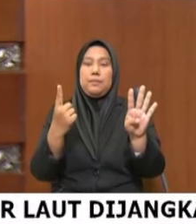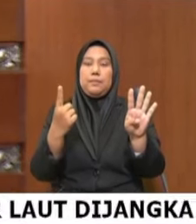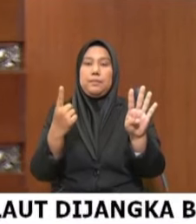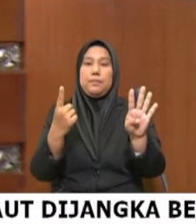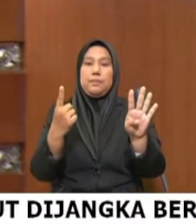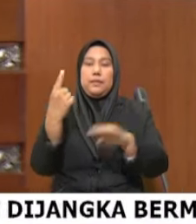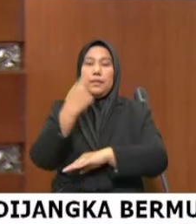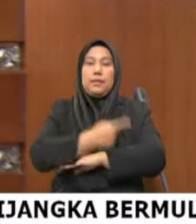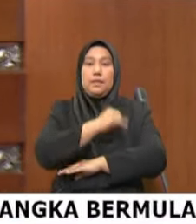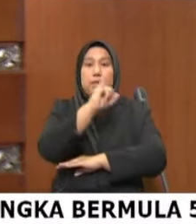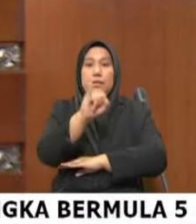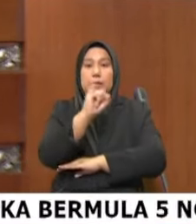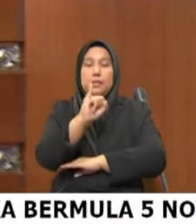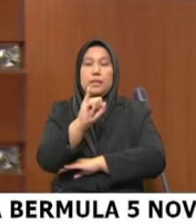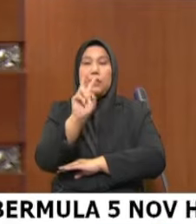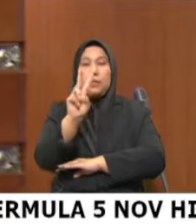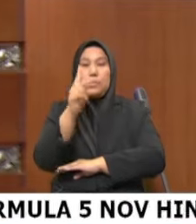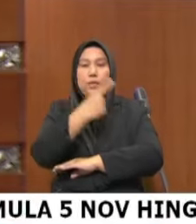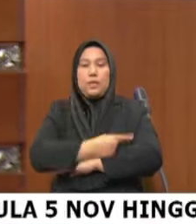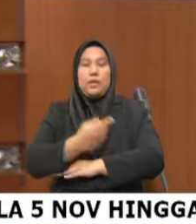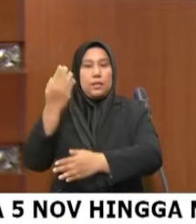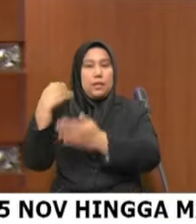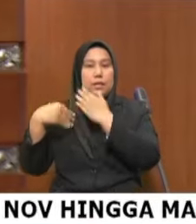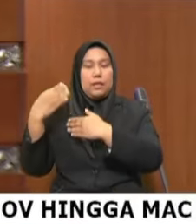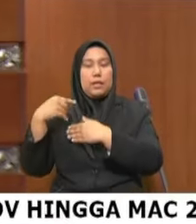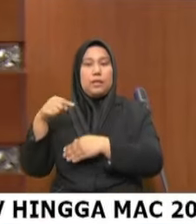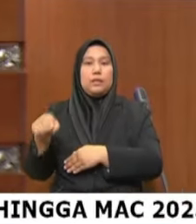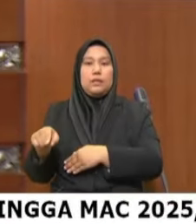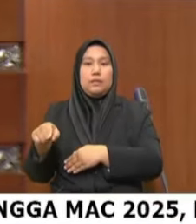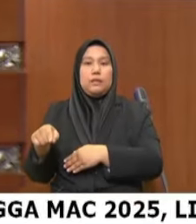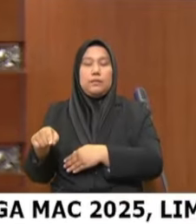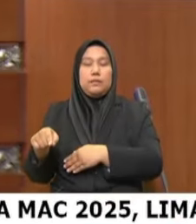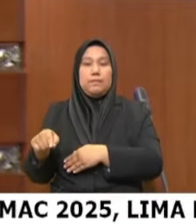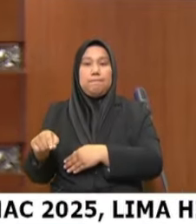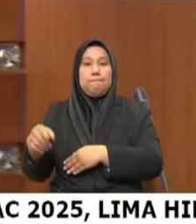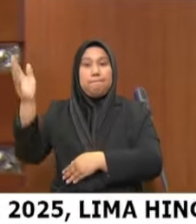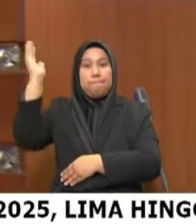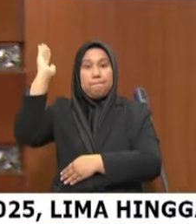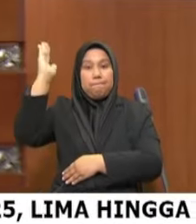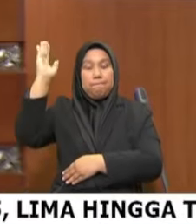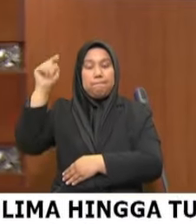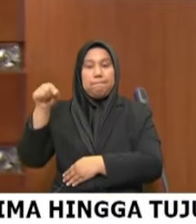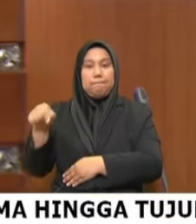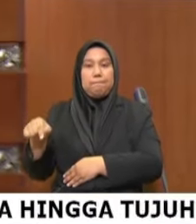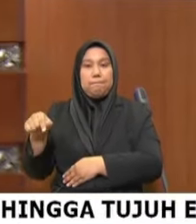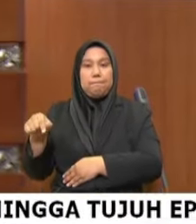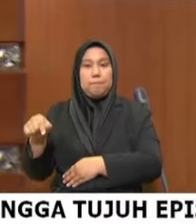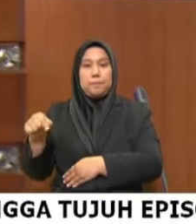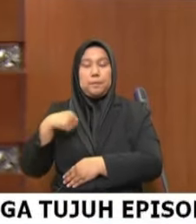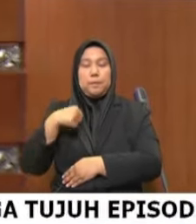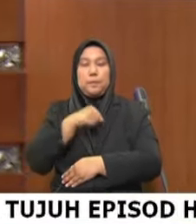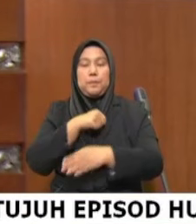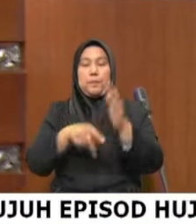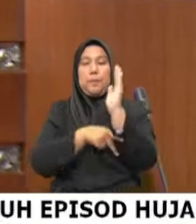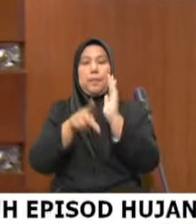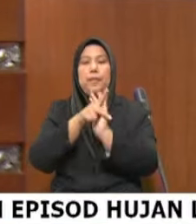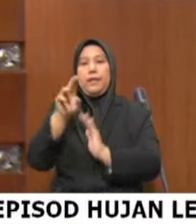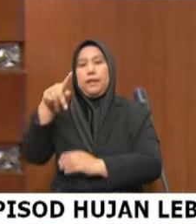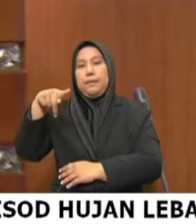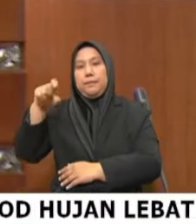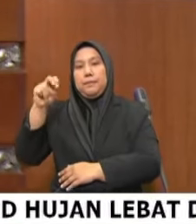hari Isnin, 2 hari yang lalu, di mana dalam perbahasan beliau, ahli Parlimen Pendang telah